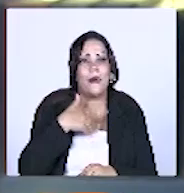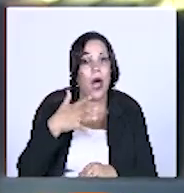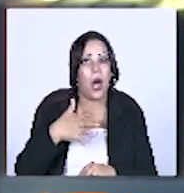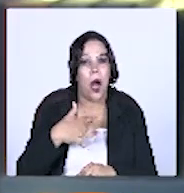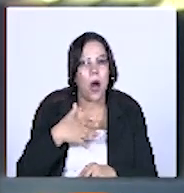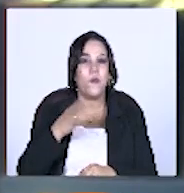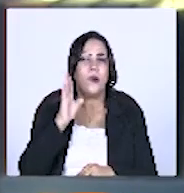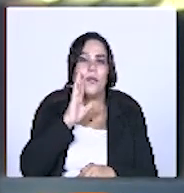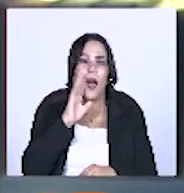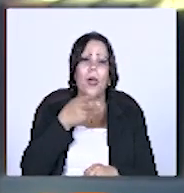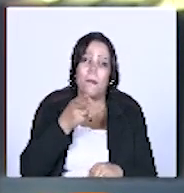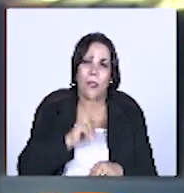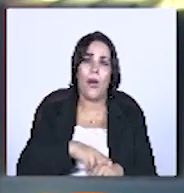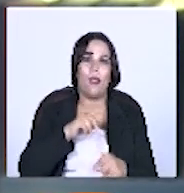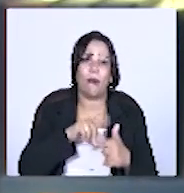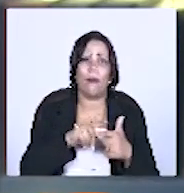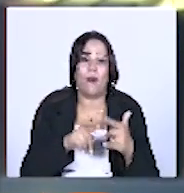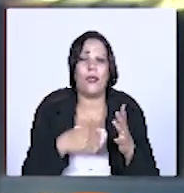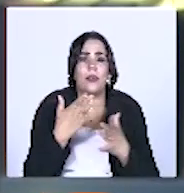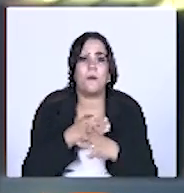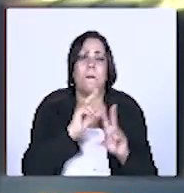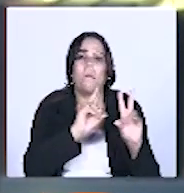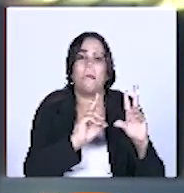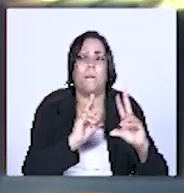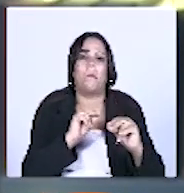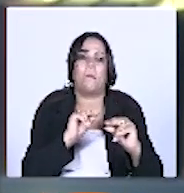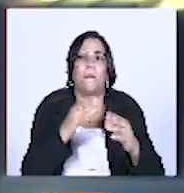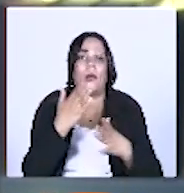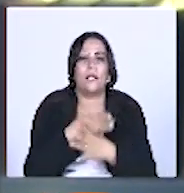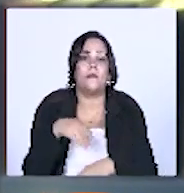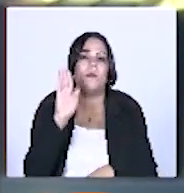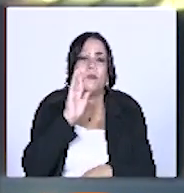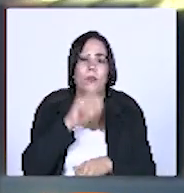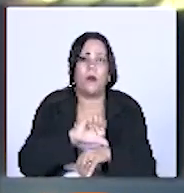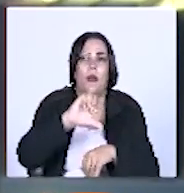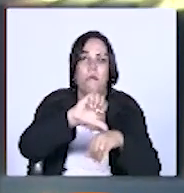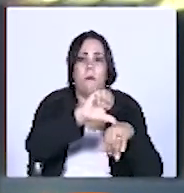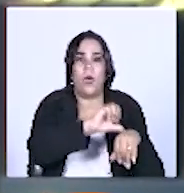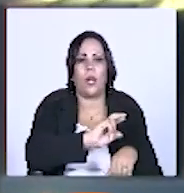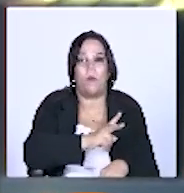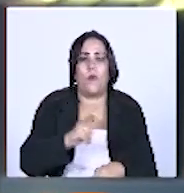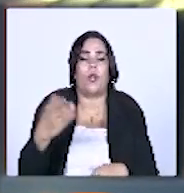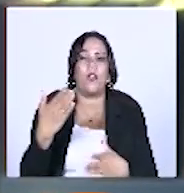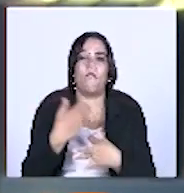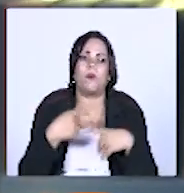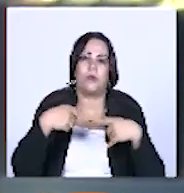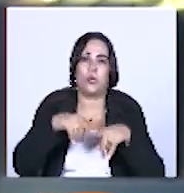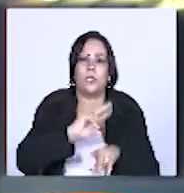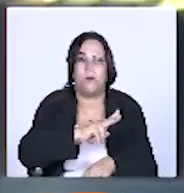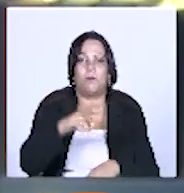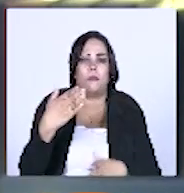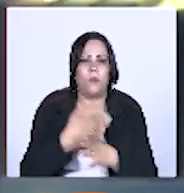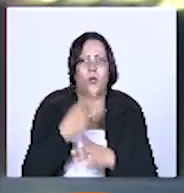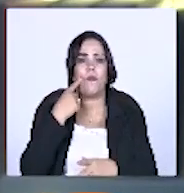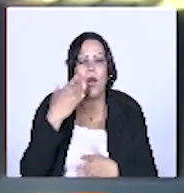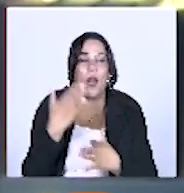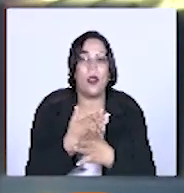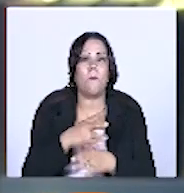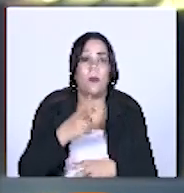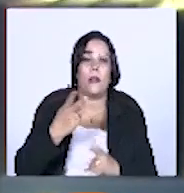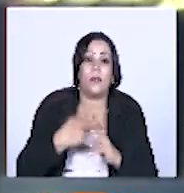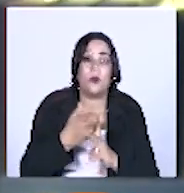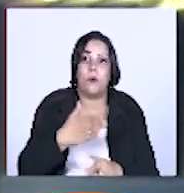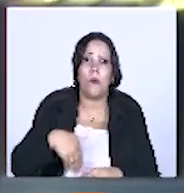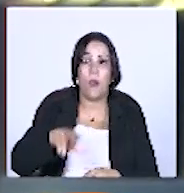ندوات اخرى على غرار هذه الندوه في اماكن مختلفه وفي سياقات مختلفه حتى يعبر